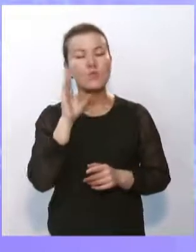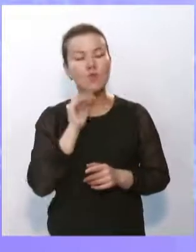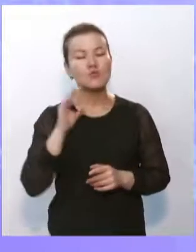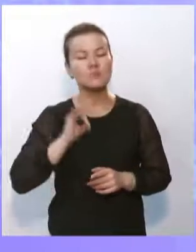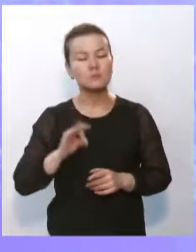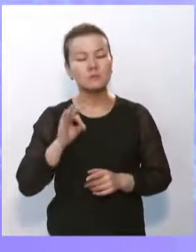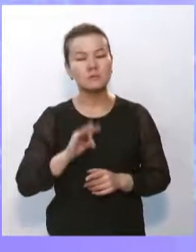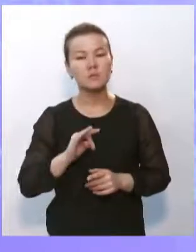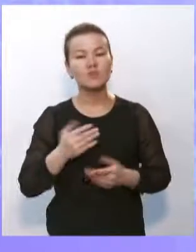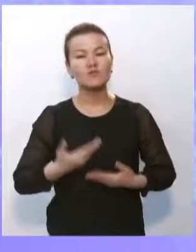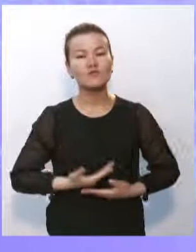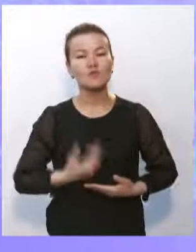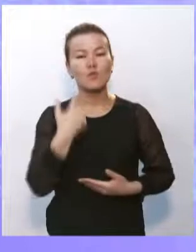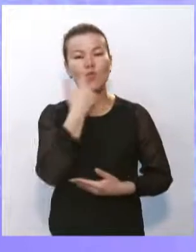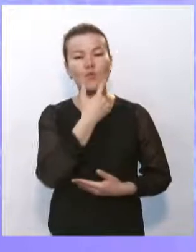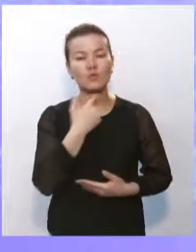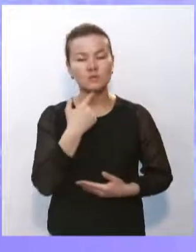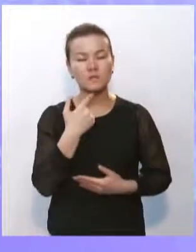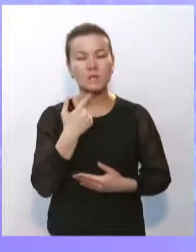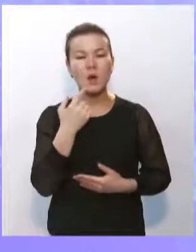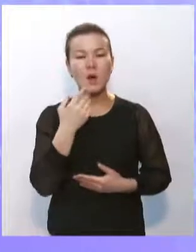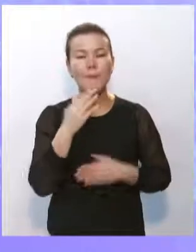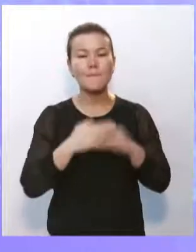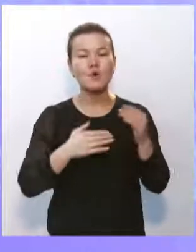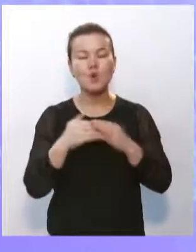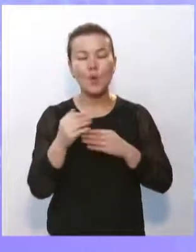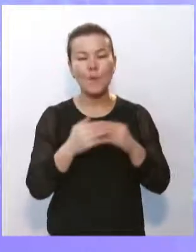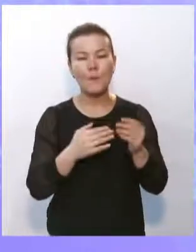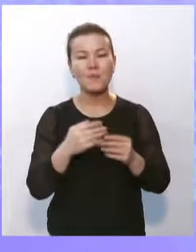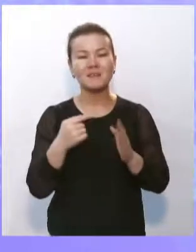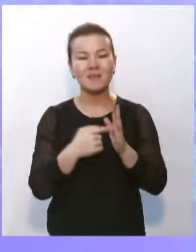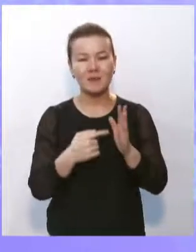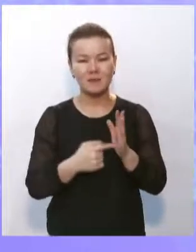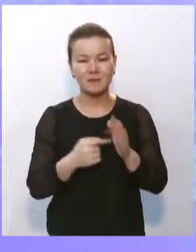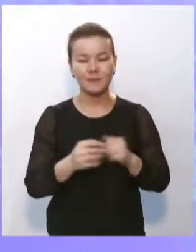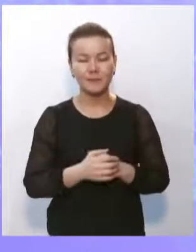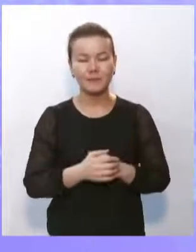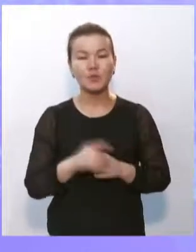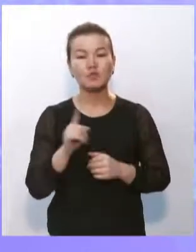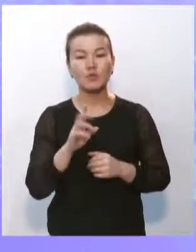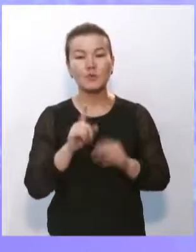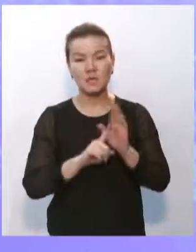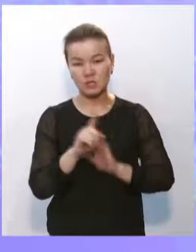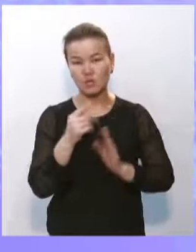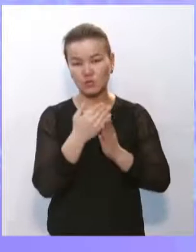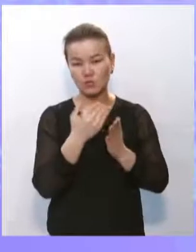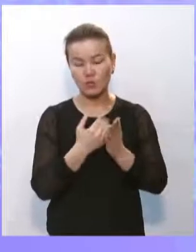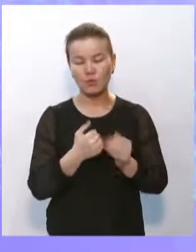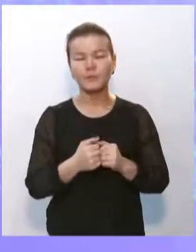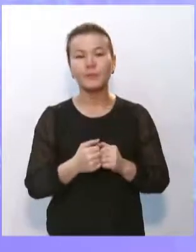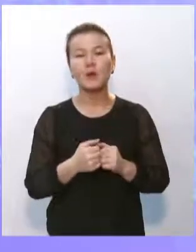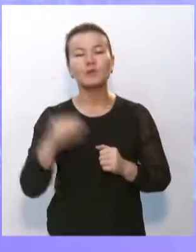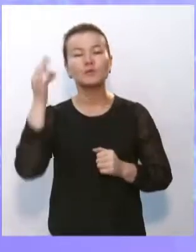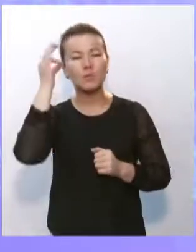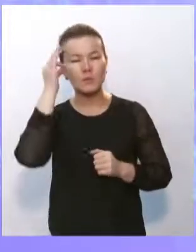жизни устные приемы телеги прежде чем приступить к работе вспомним